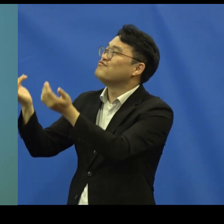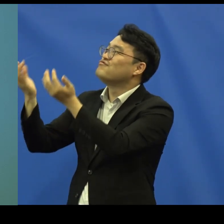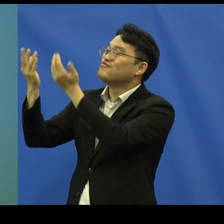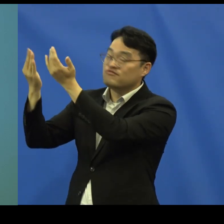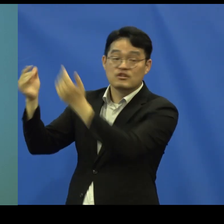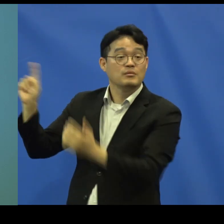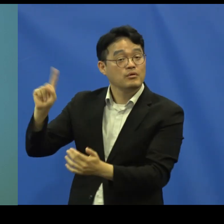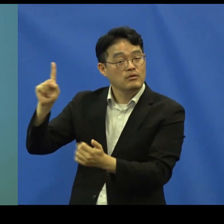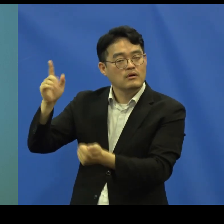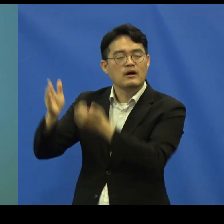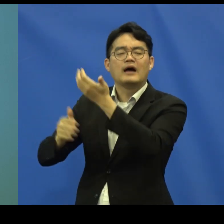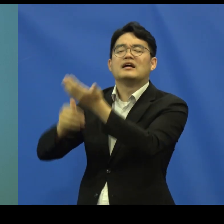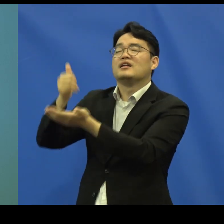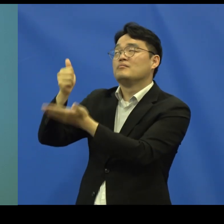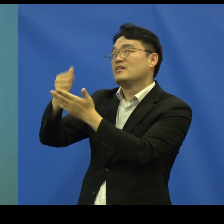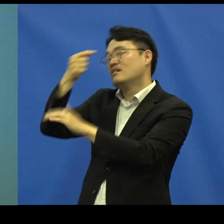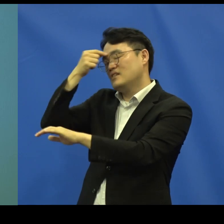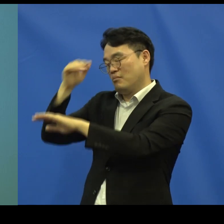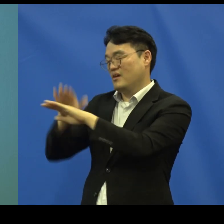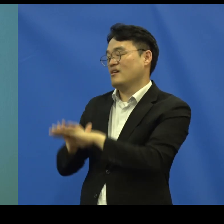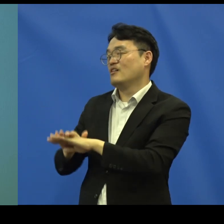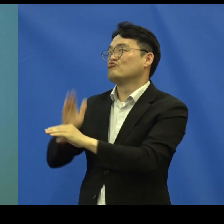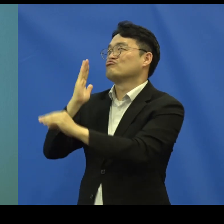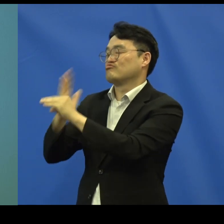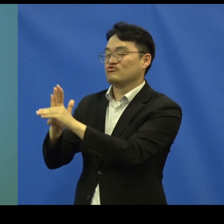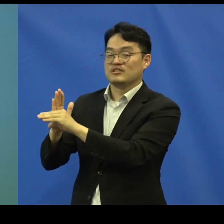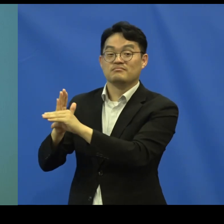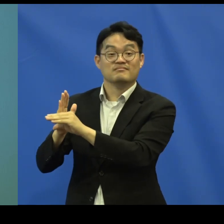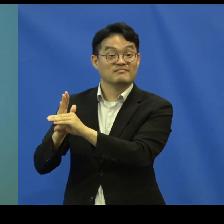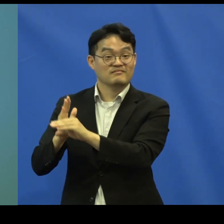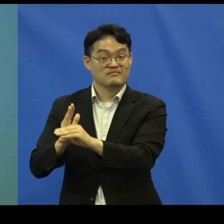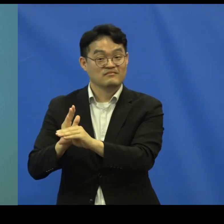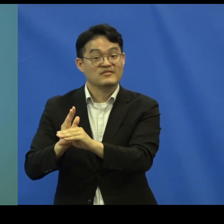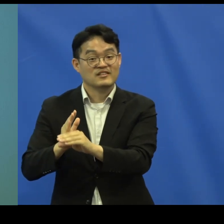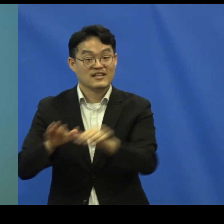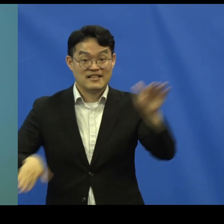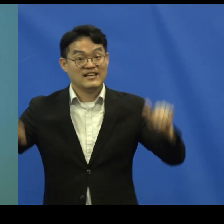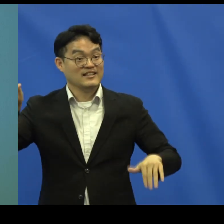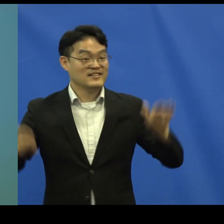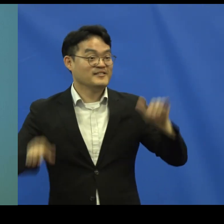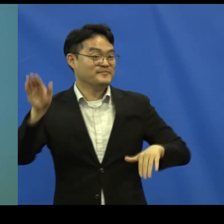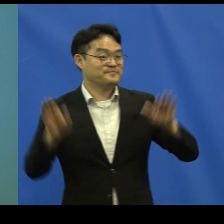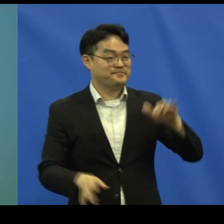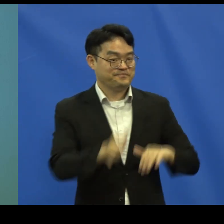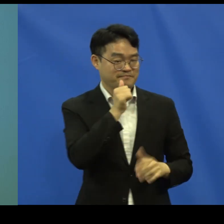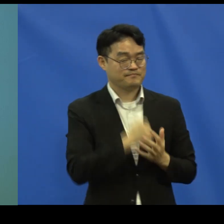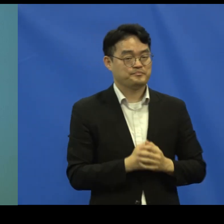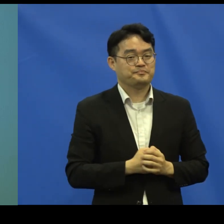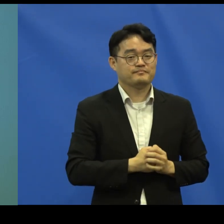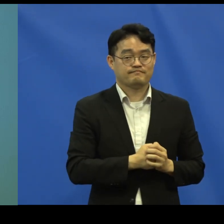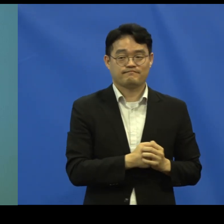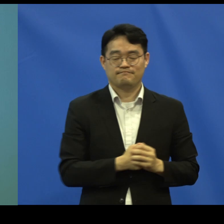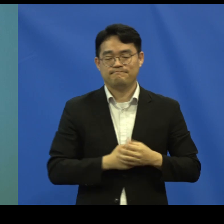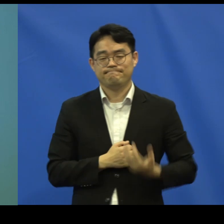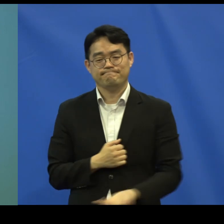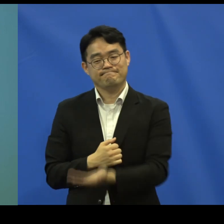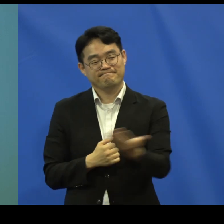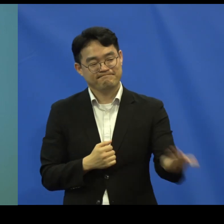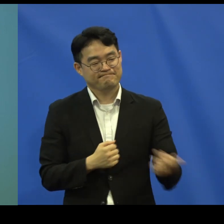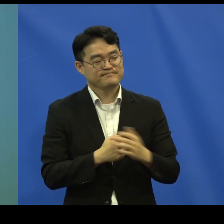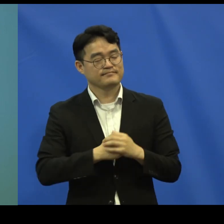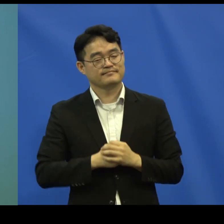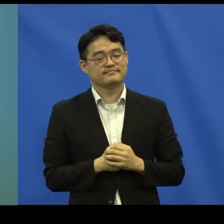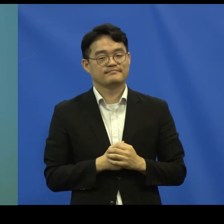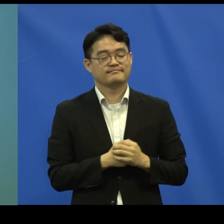가지고 그게 하나님을 예배하는 변화가 일어났습니다. 자, 여러분, 우리는